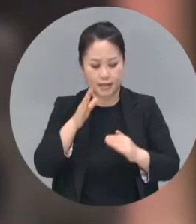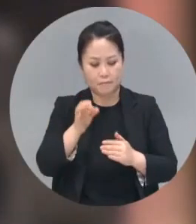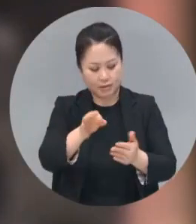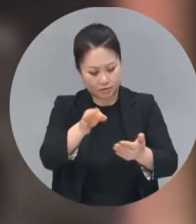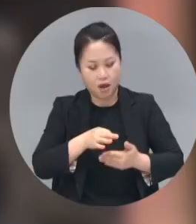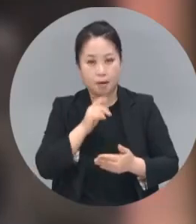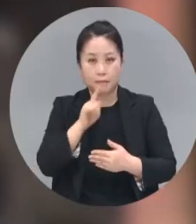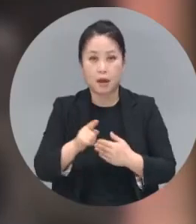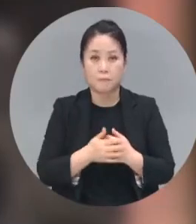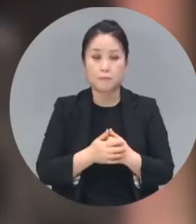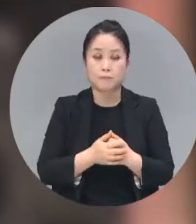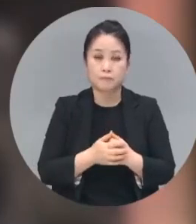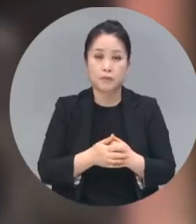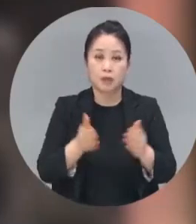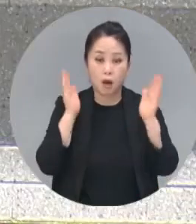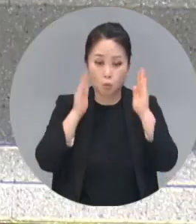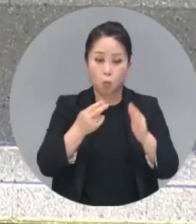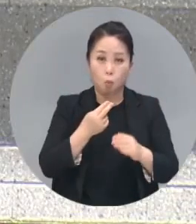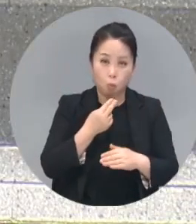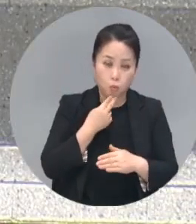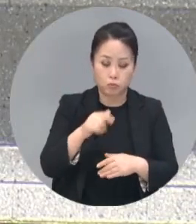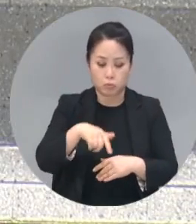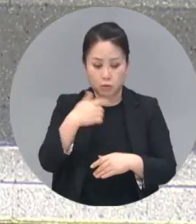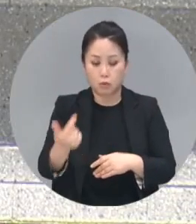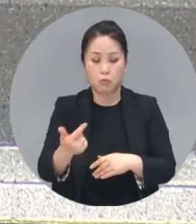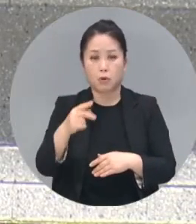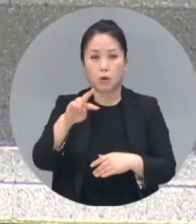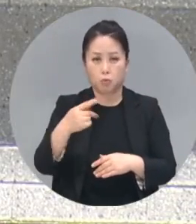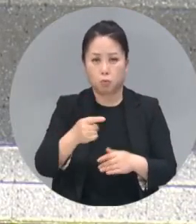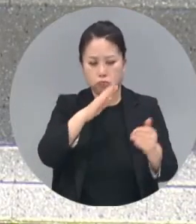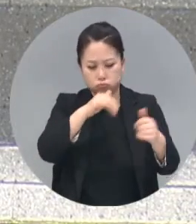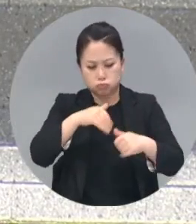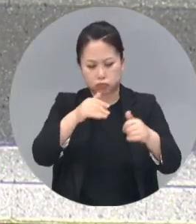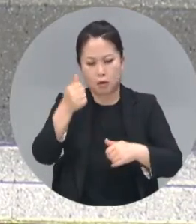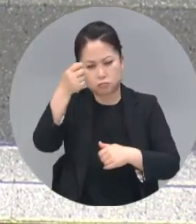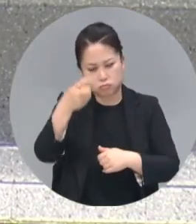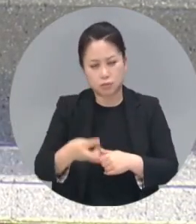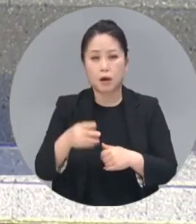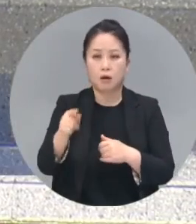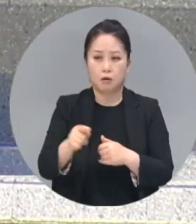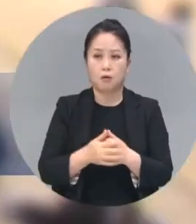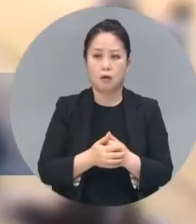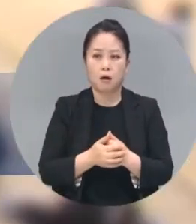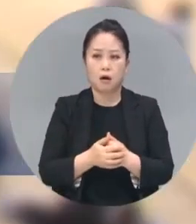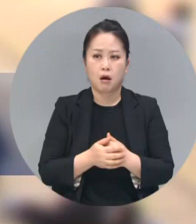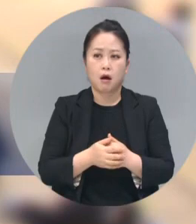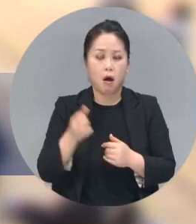수업 없는 날도 저녁에도 수시로 학교에 불려나갔습니다.